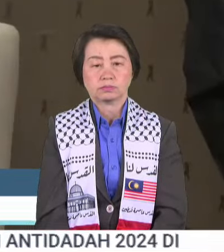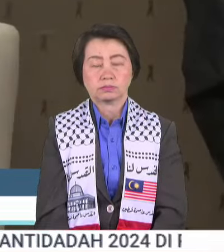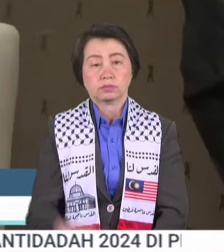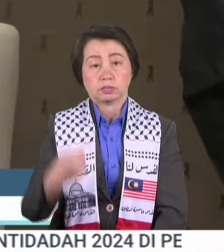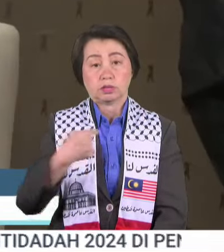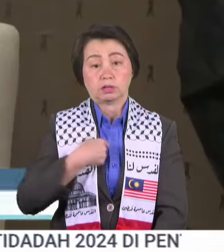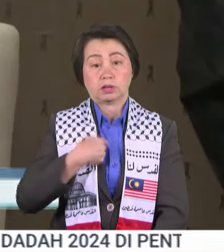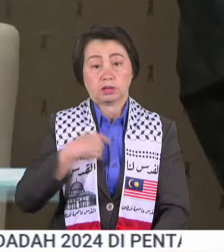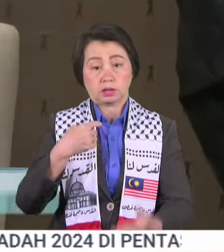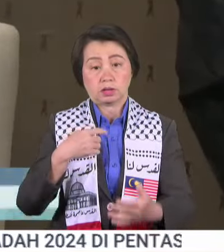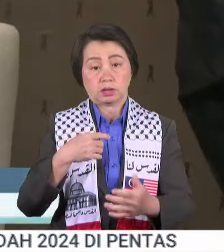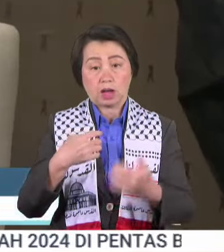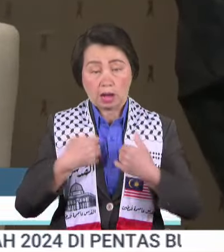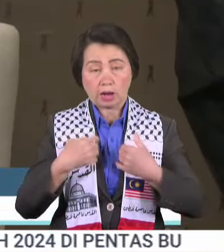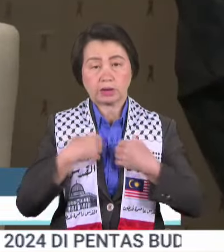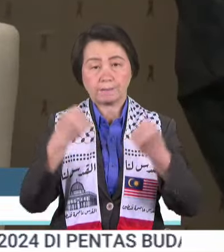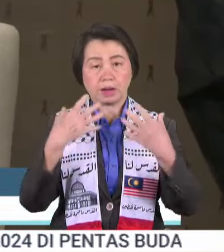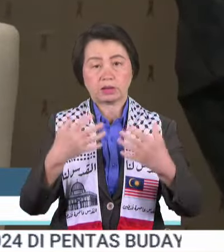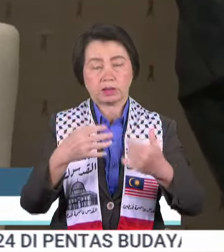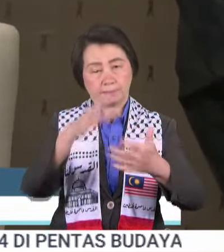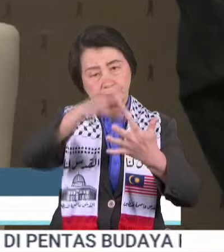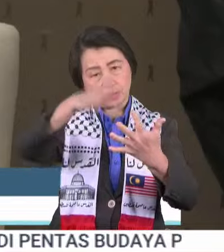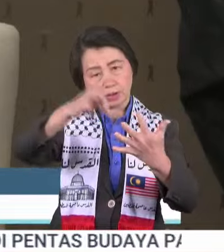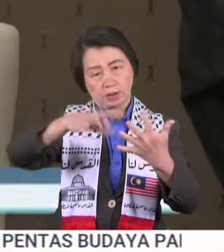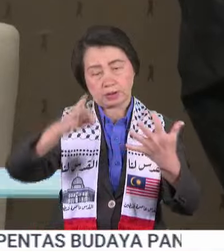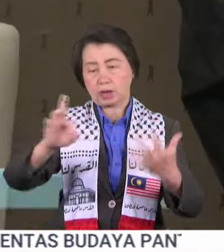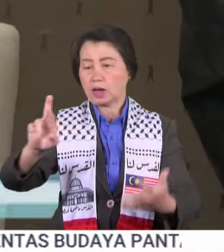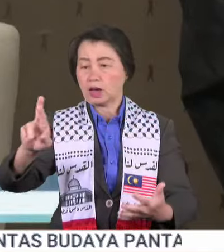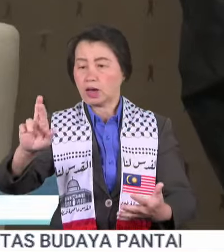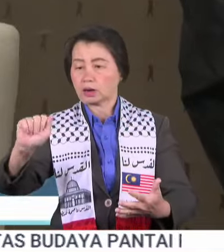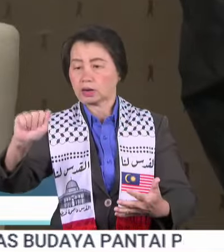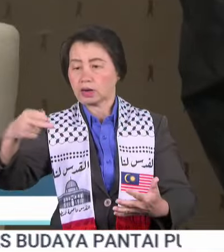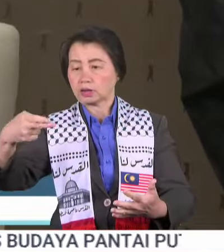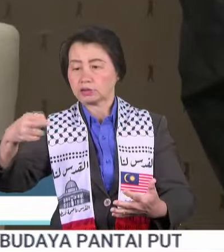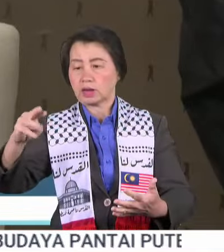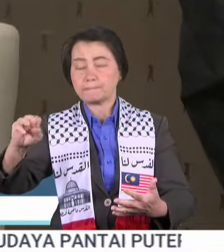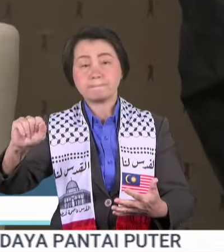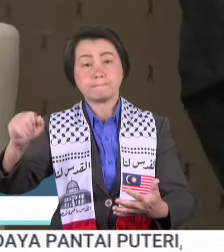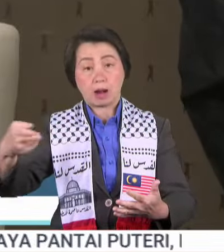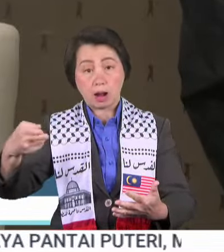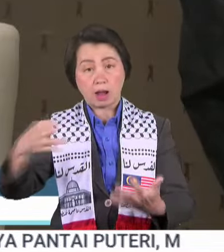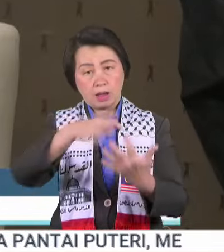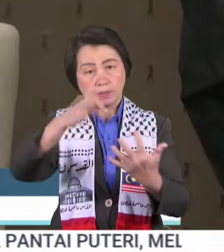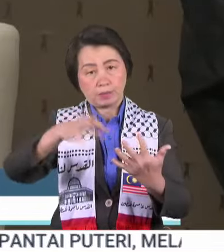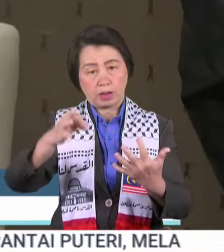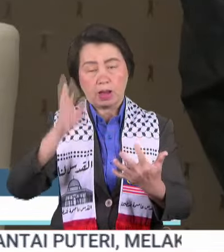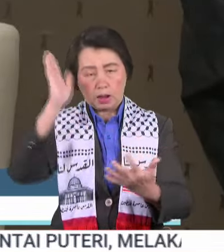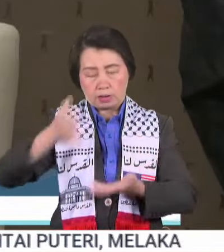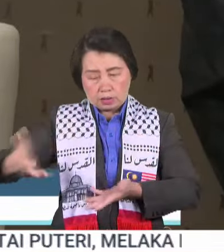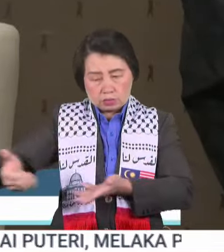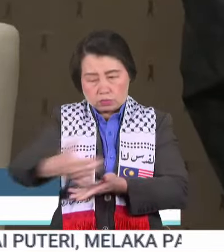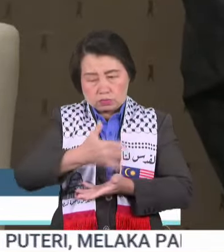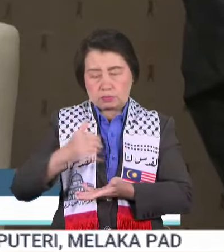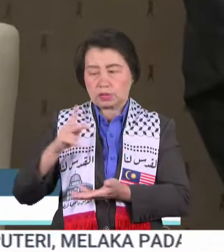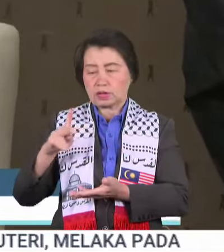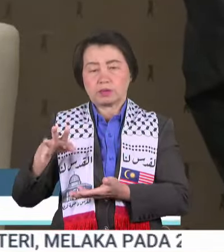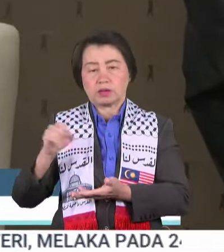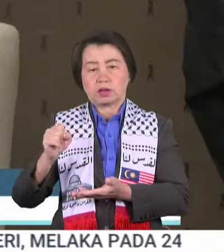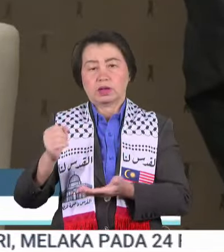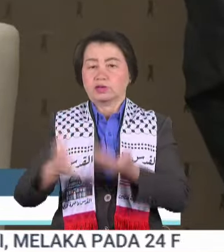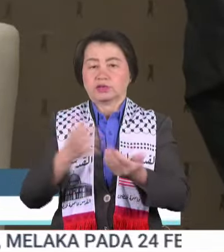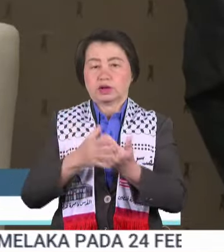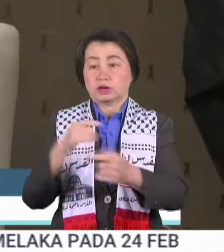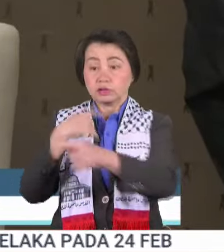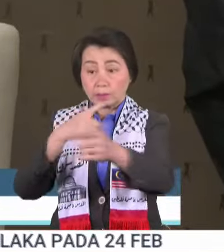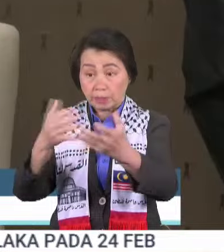Sekarang sudah mula ada banyak package Rahma. So kita akan kumpulkan bagi pihak KBS, kita akan umumkan supaya senang orang yang nak